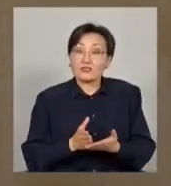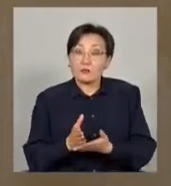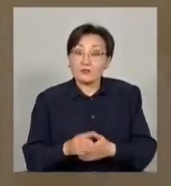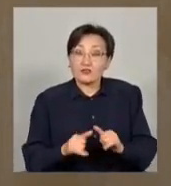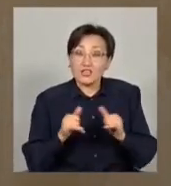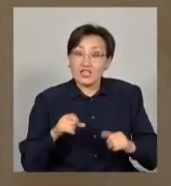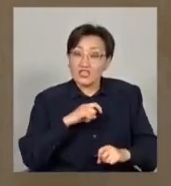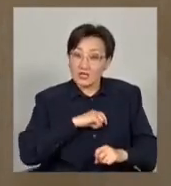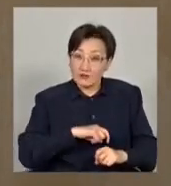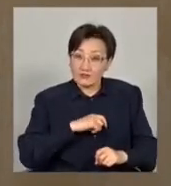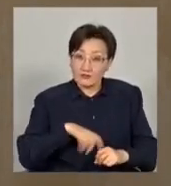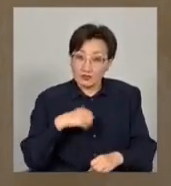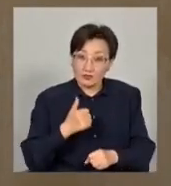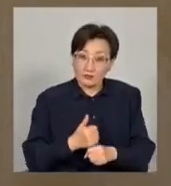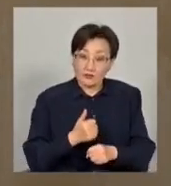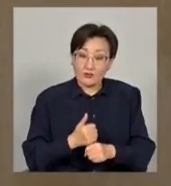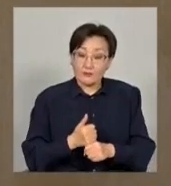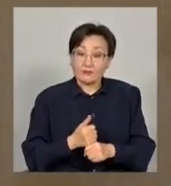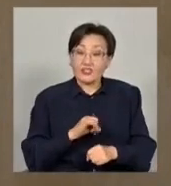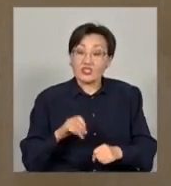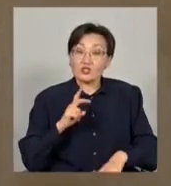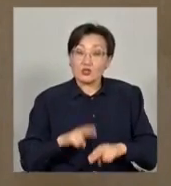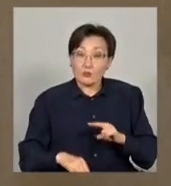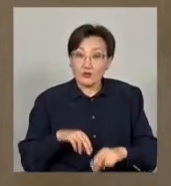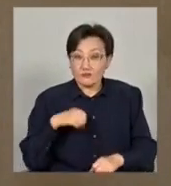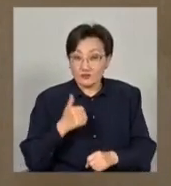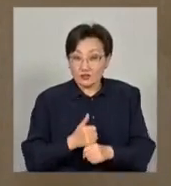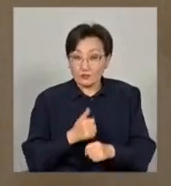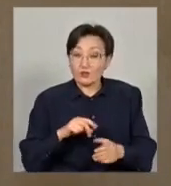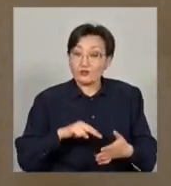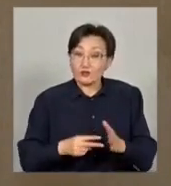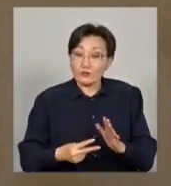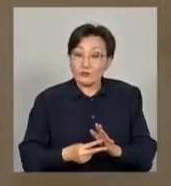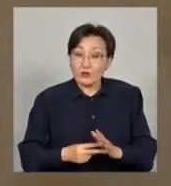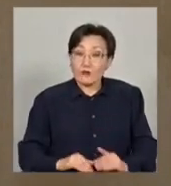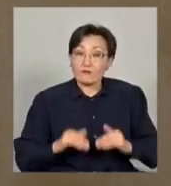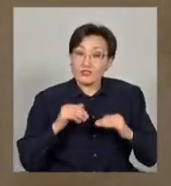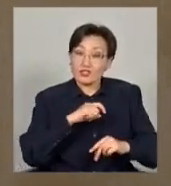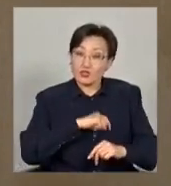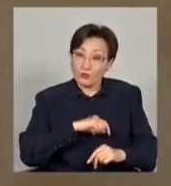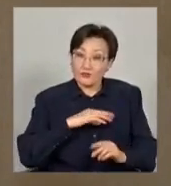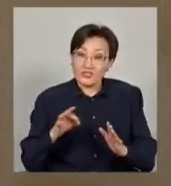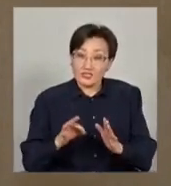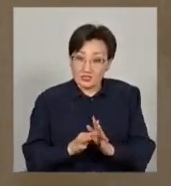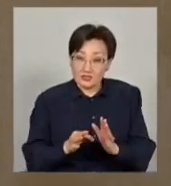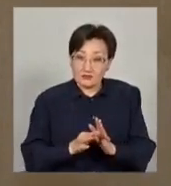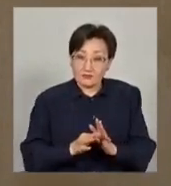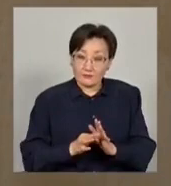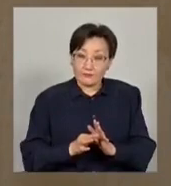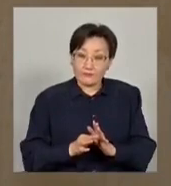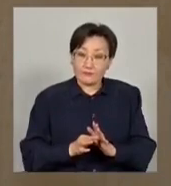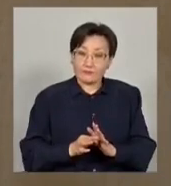нравственной основе и строить в основном планы высокодуховной цели,